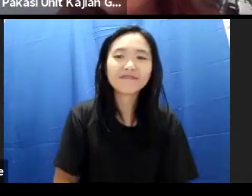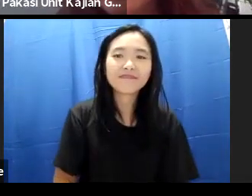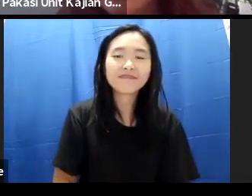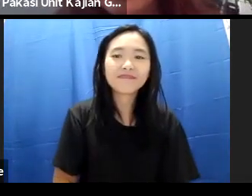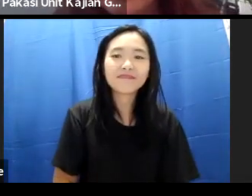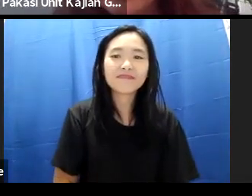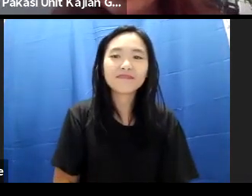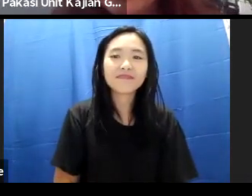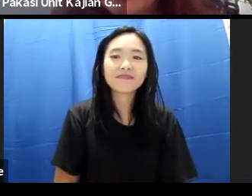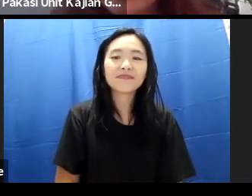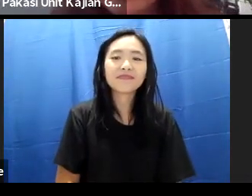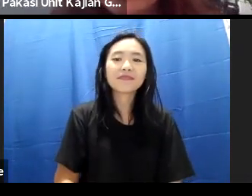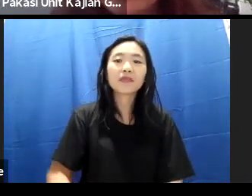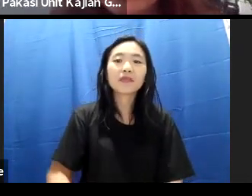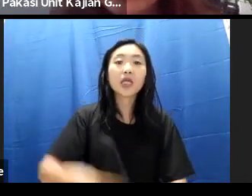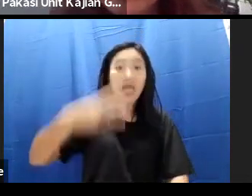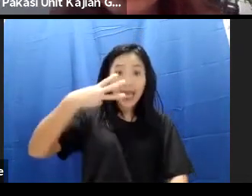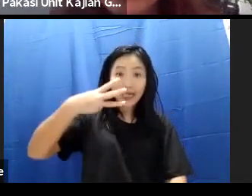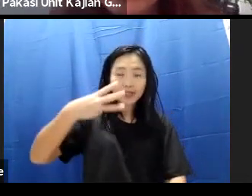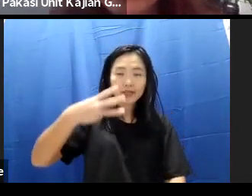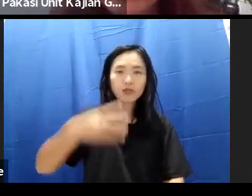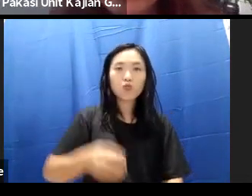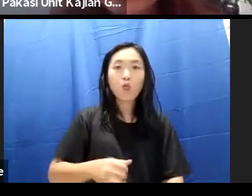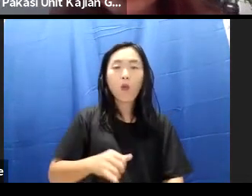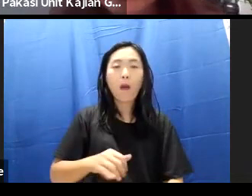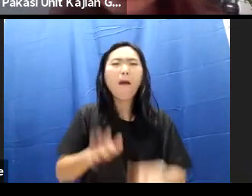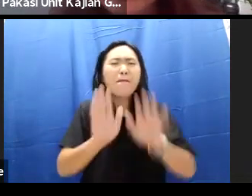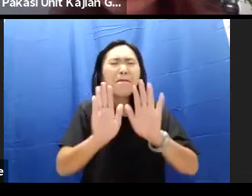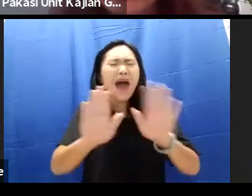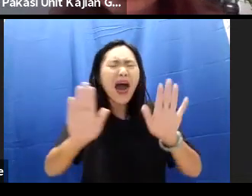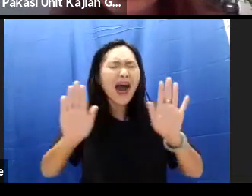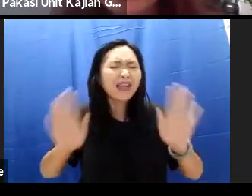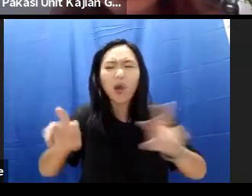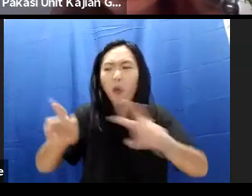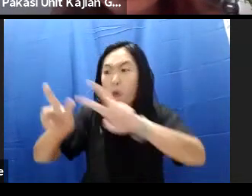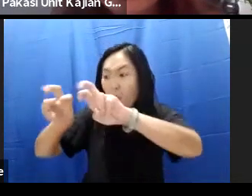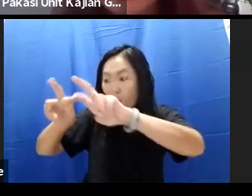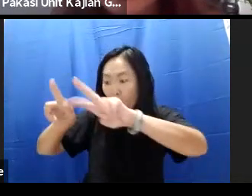Kak Els juga melakukan banyak penelitian, baik sebagai individual